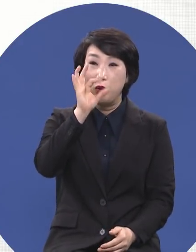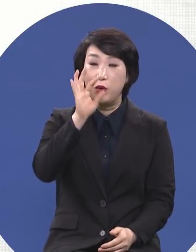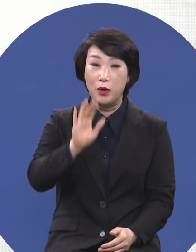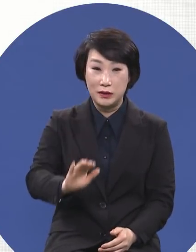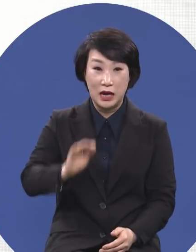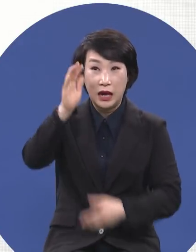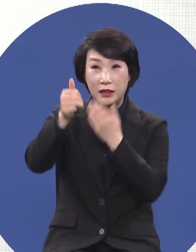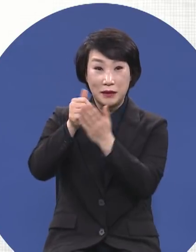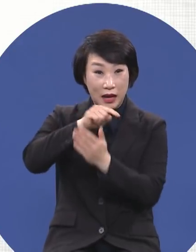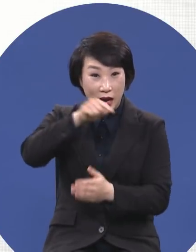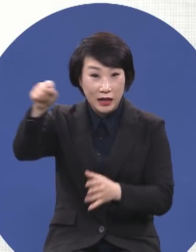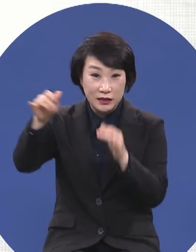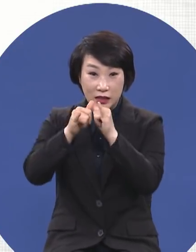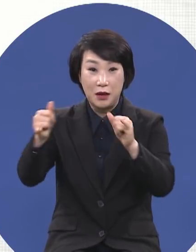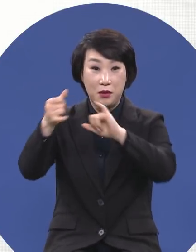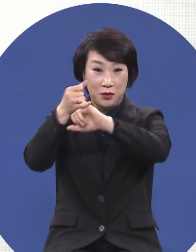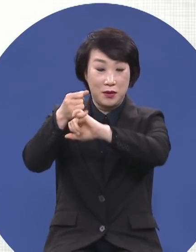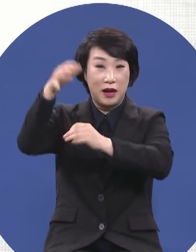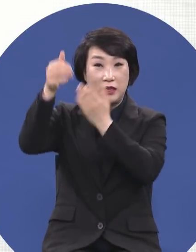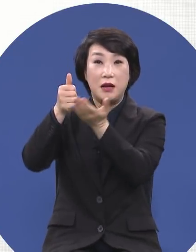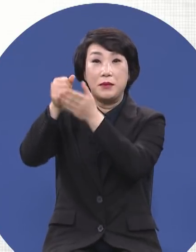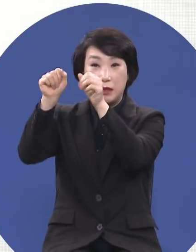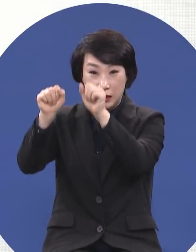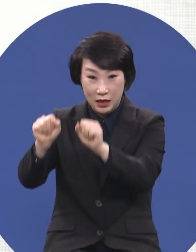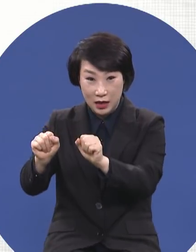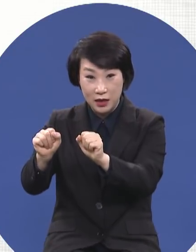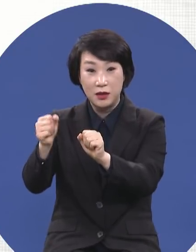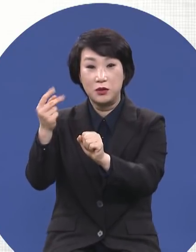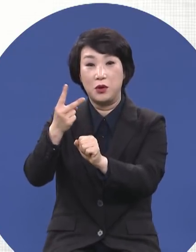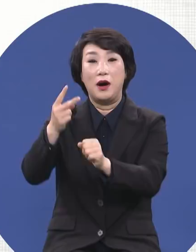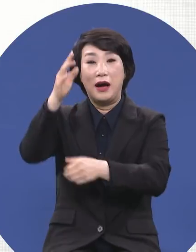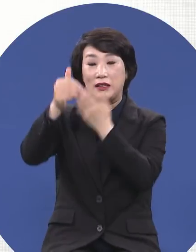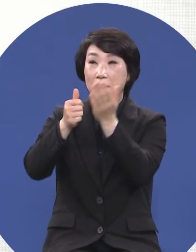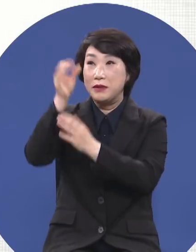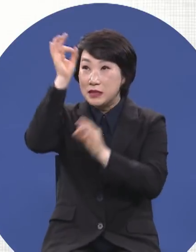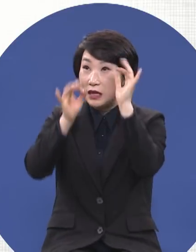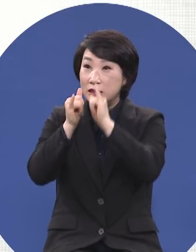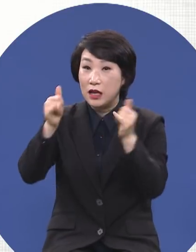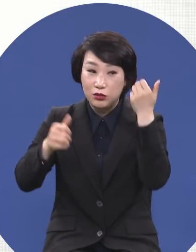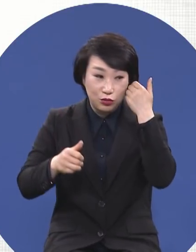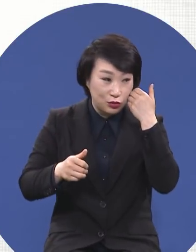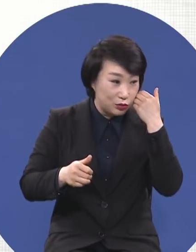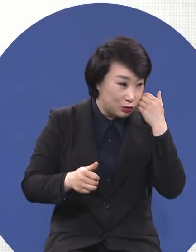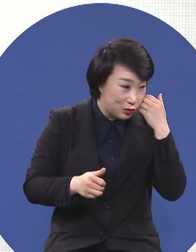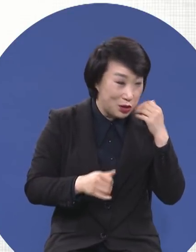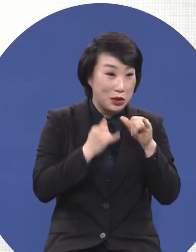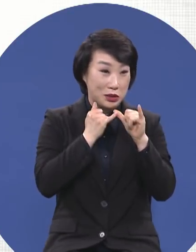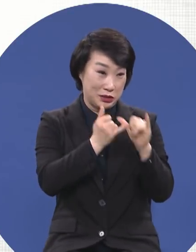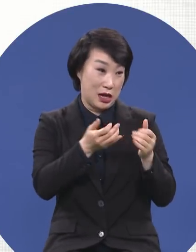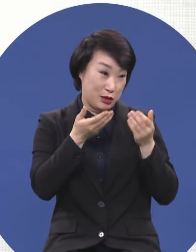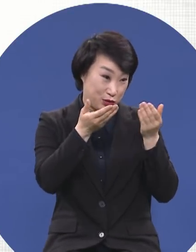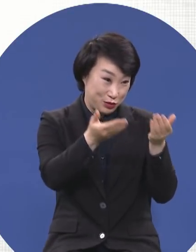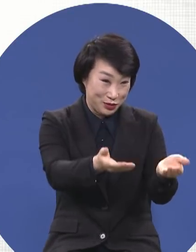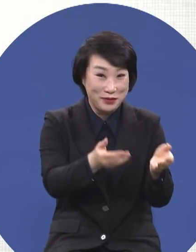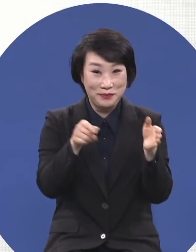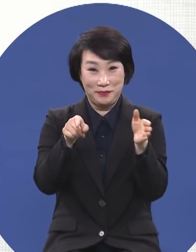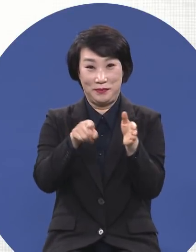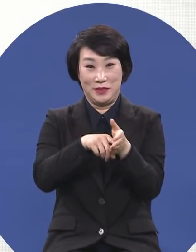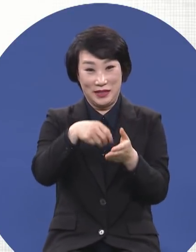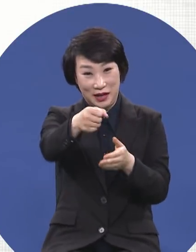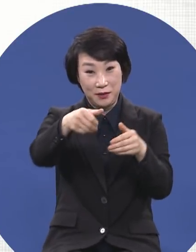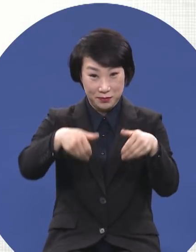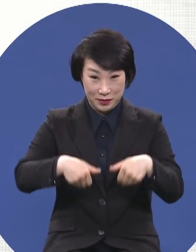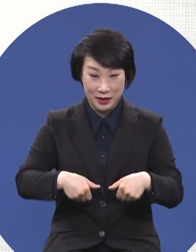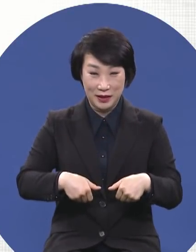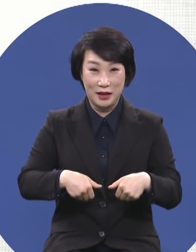하나님께 나아가는 자는 반드시 그가 계신 것과 또한 그가 자기를 찾는 자들에게 상 주시는 이심을